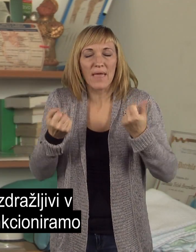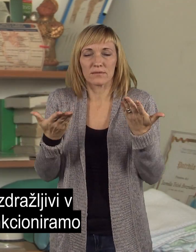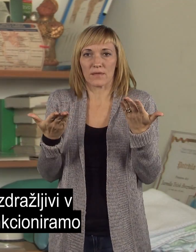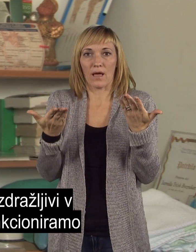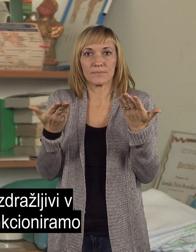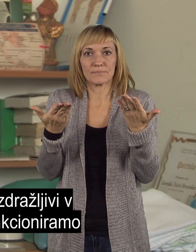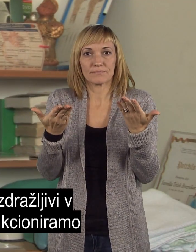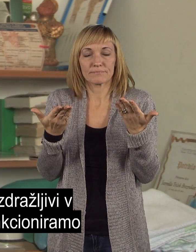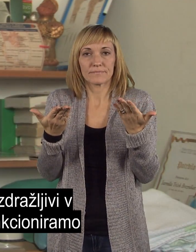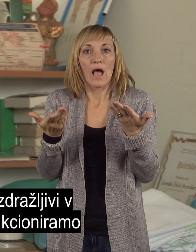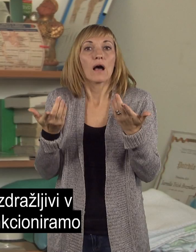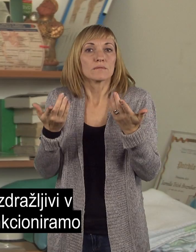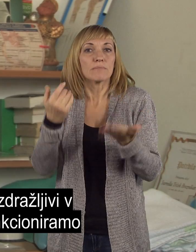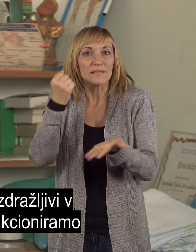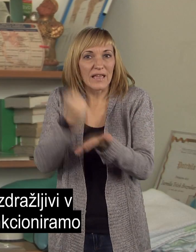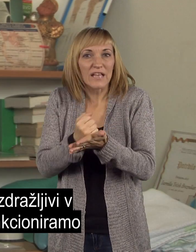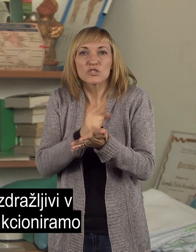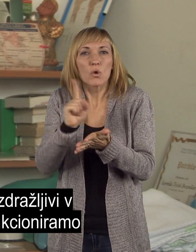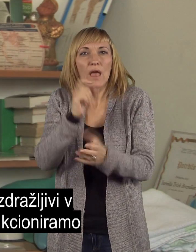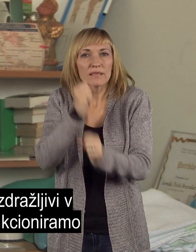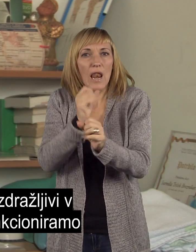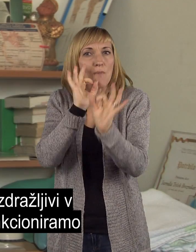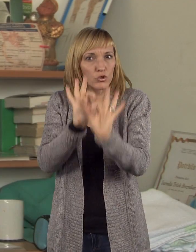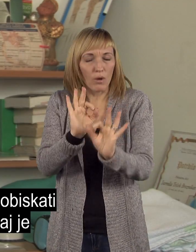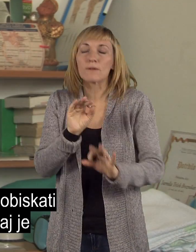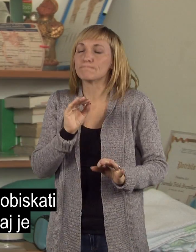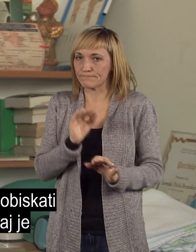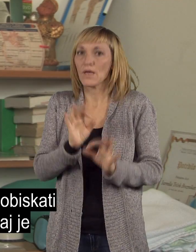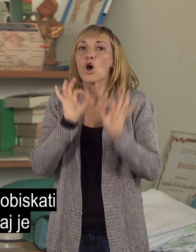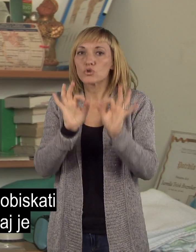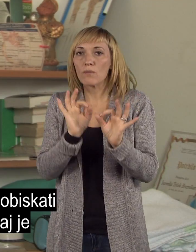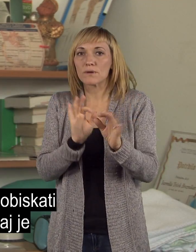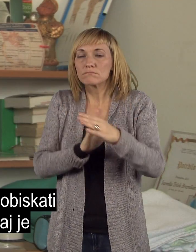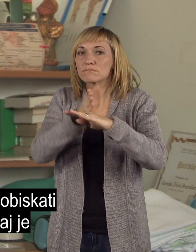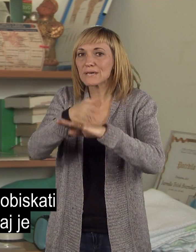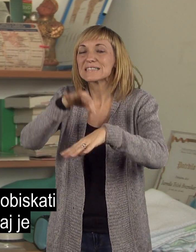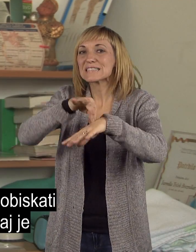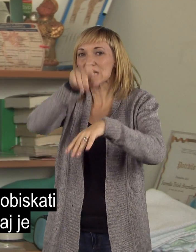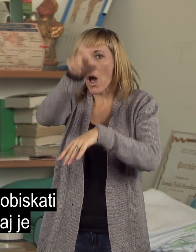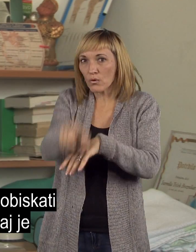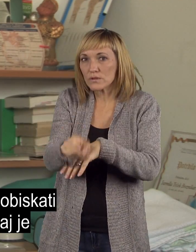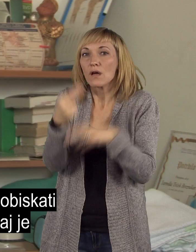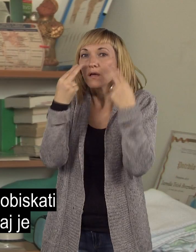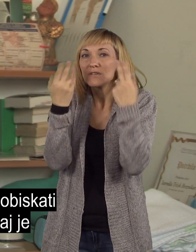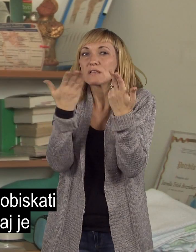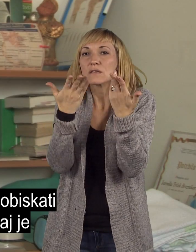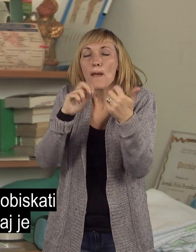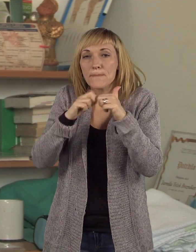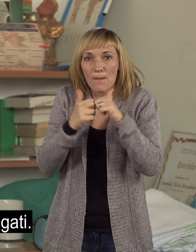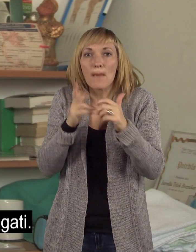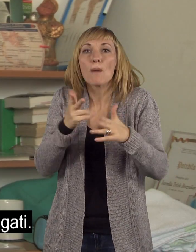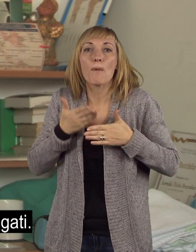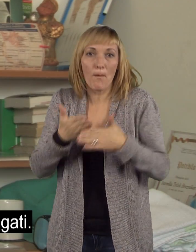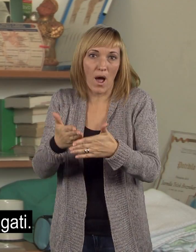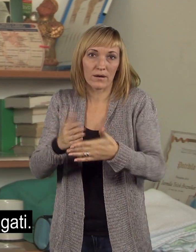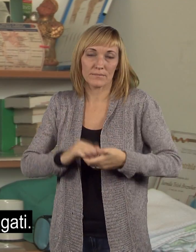odnosih napeti, pa dejansko ne funkcioniramo več. Takrat je tudi izredno pametno se oglasiti do zdravnika, da se